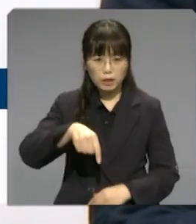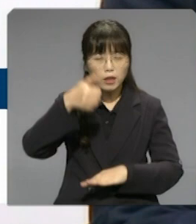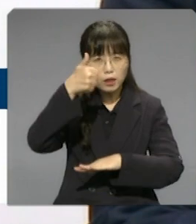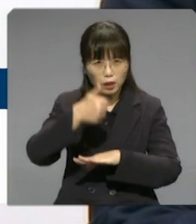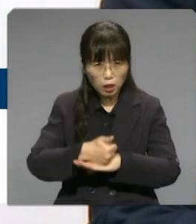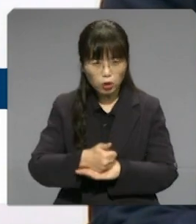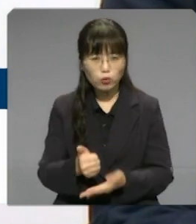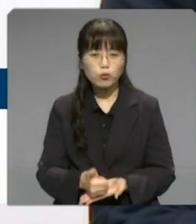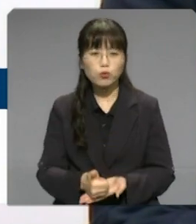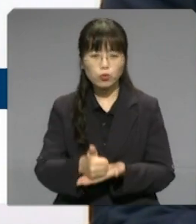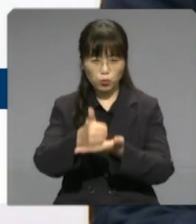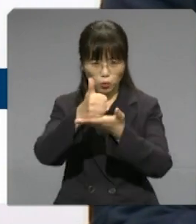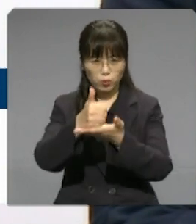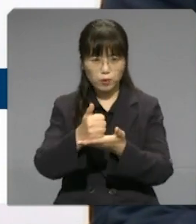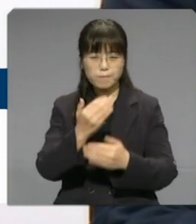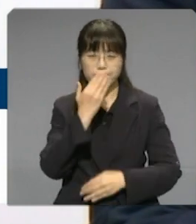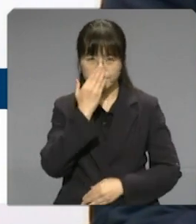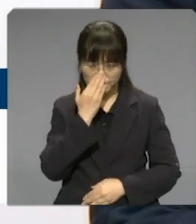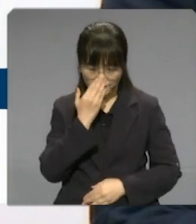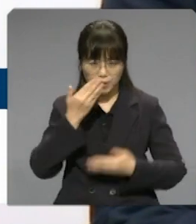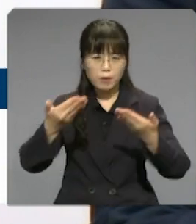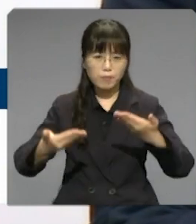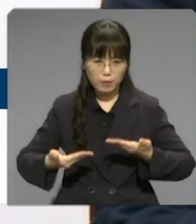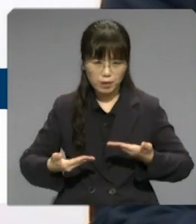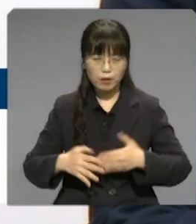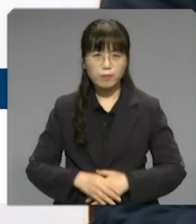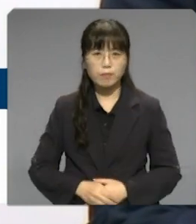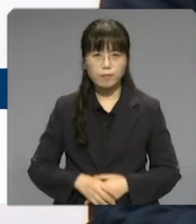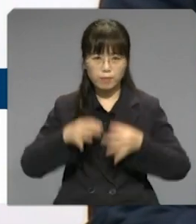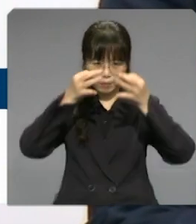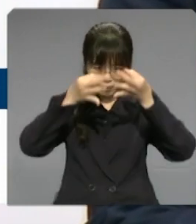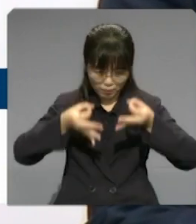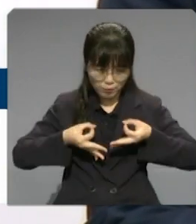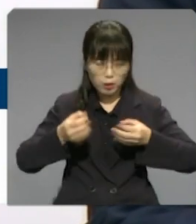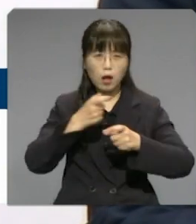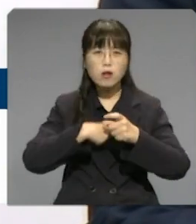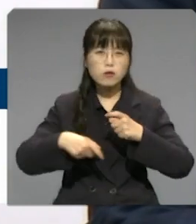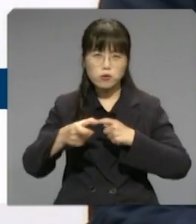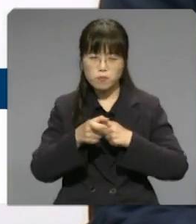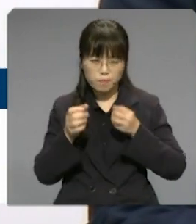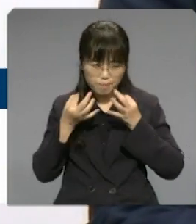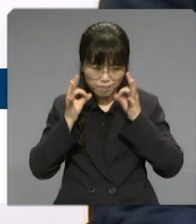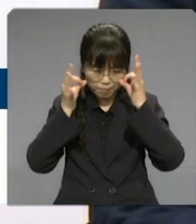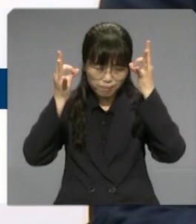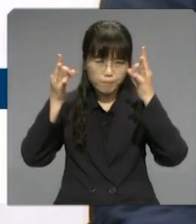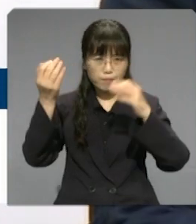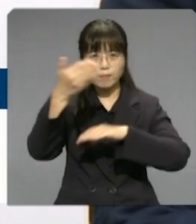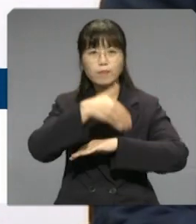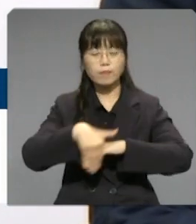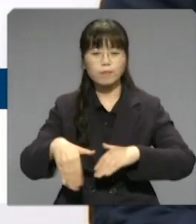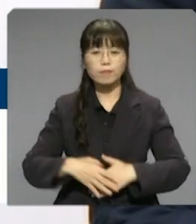결과를 존중하고 겸허하게 받아들여 성찰하면서 더욱